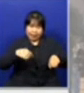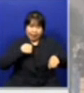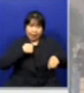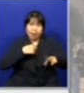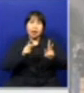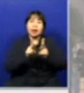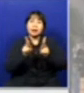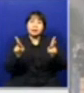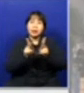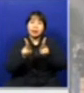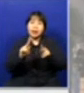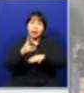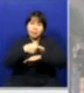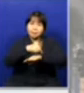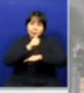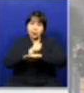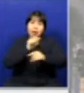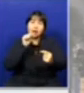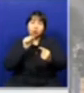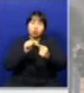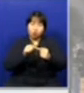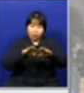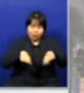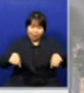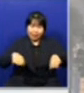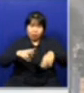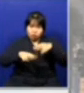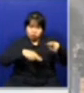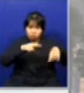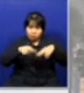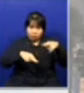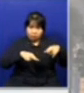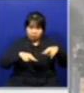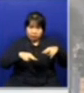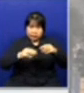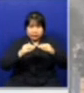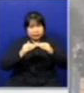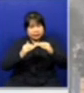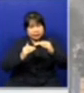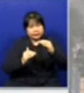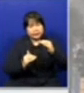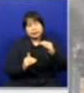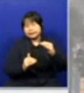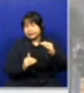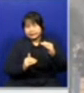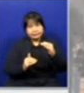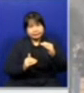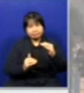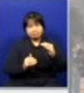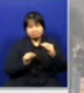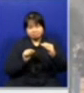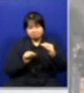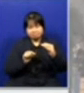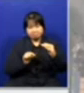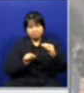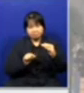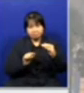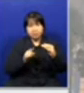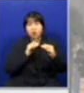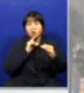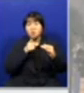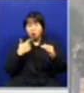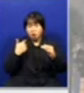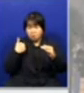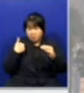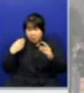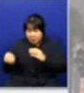เป็นประธานดูในเรื่องนี้ความเหลื่อมล้ำมีมากค่ะท่านประธานท่านให้กลุ่มเปราะบางเพิ่มเงินขึ้นม